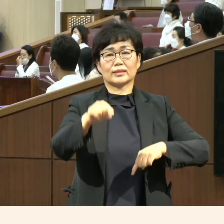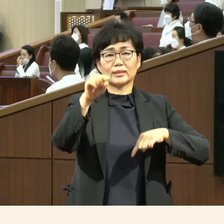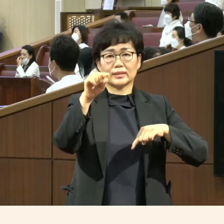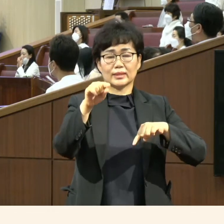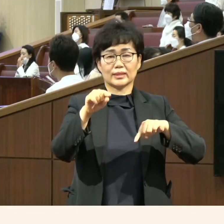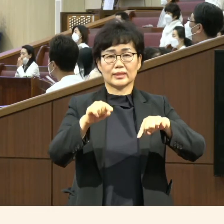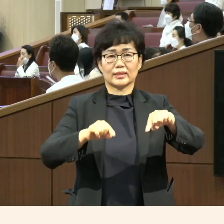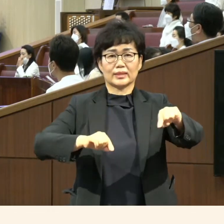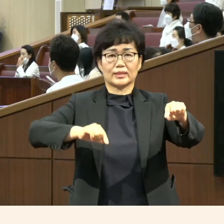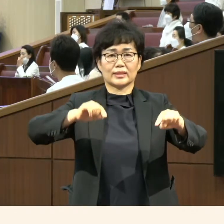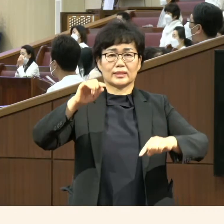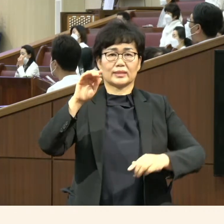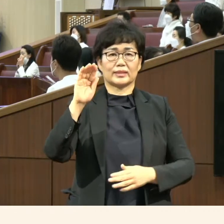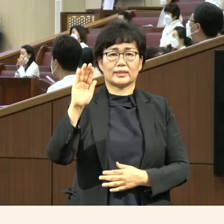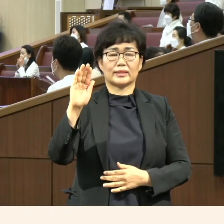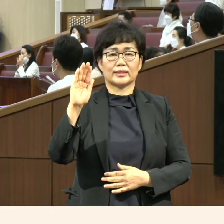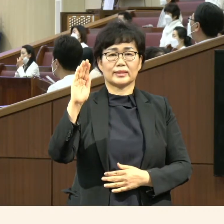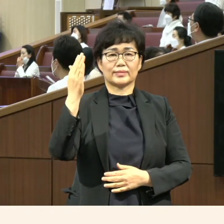다스리리.